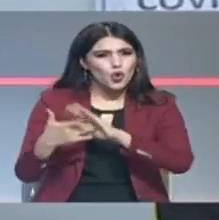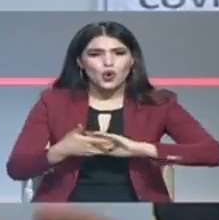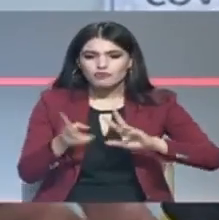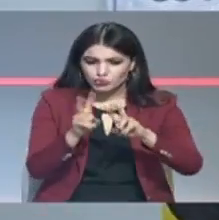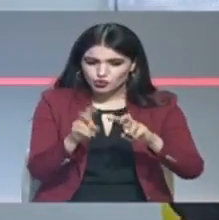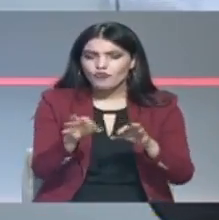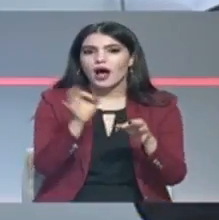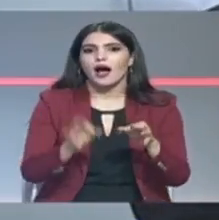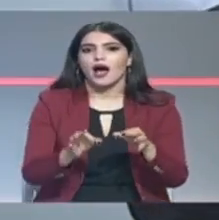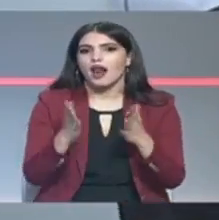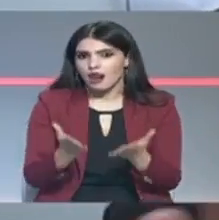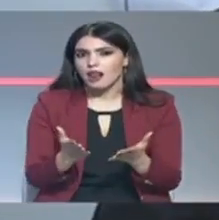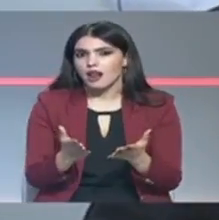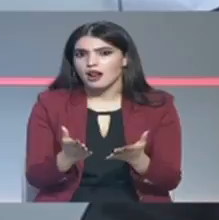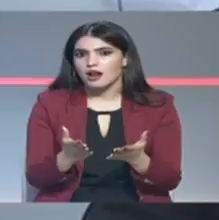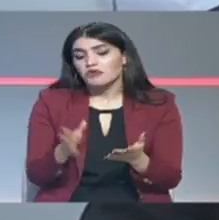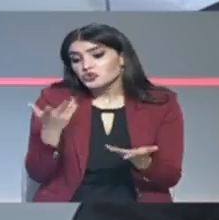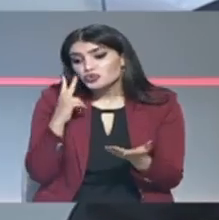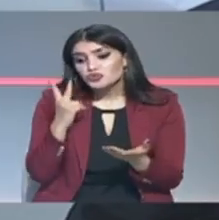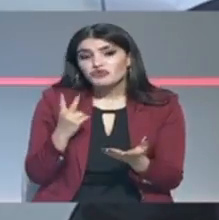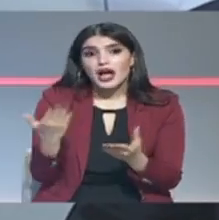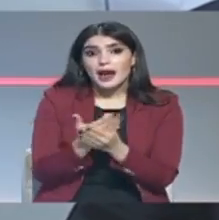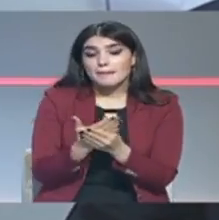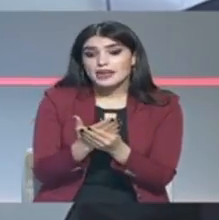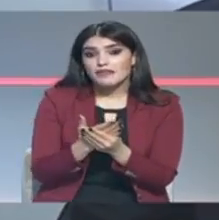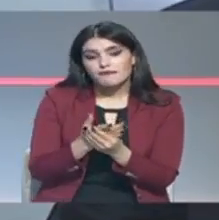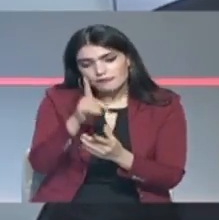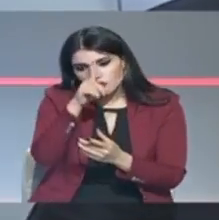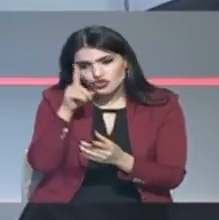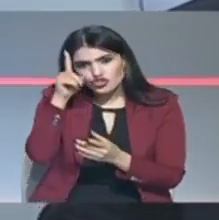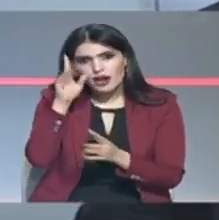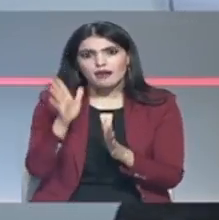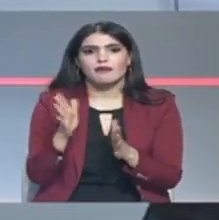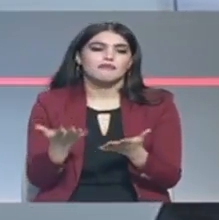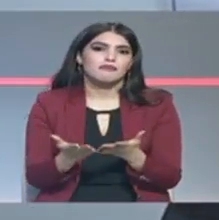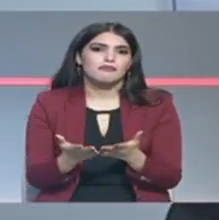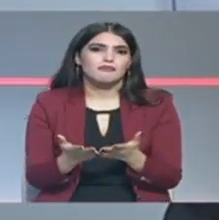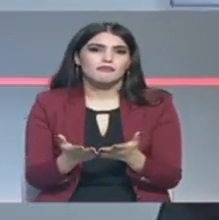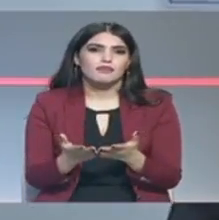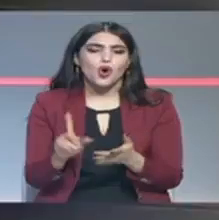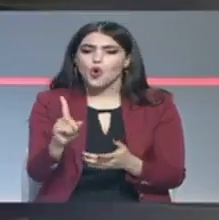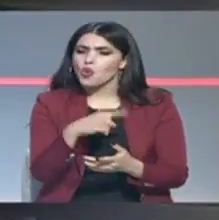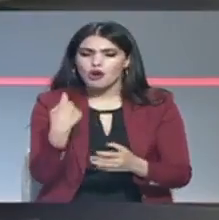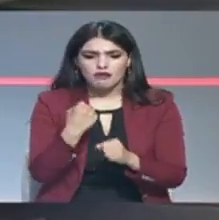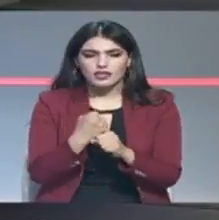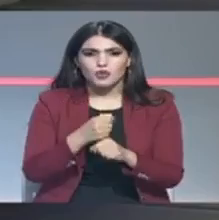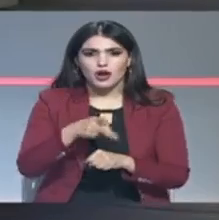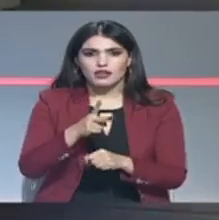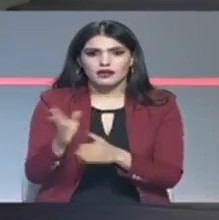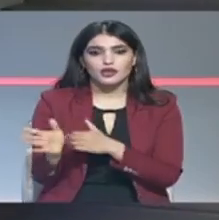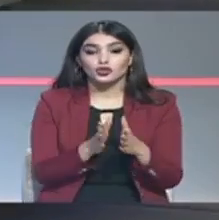الجزئيه وتصدر اعتقد انه ملف استراتيجي يعملوا فيه اه كل ما نستطيع